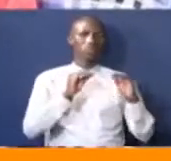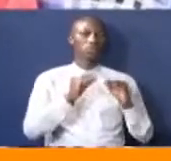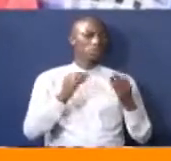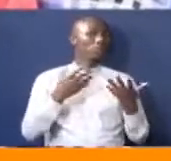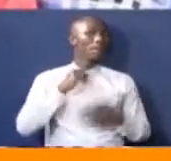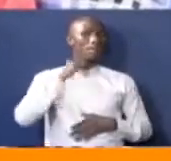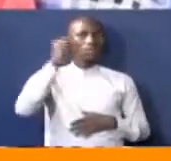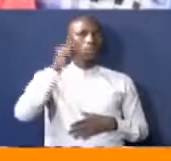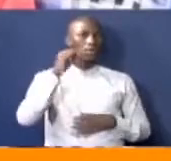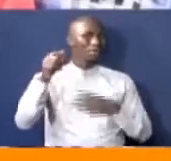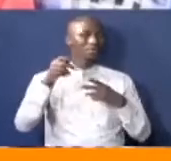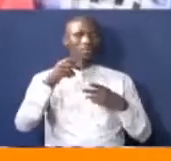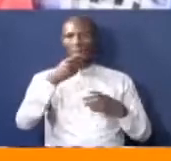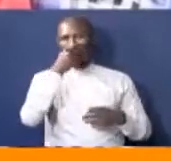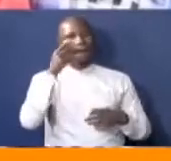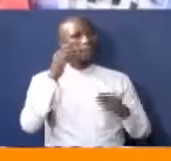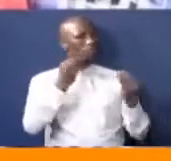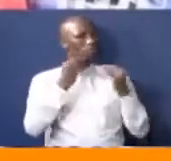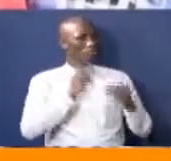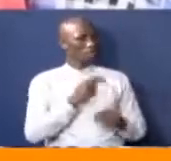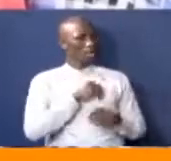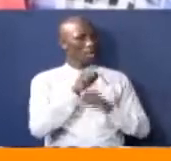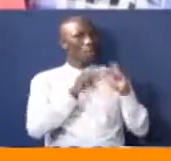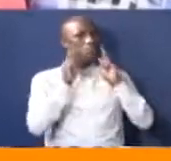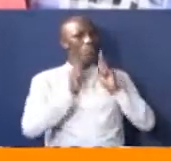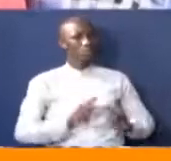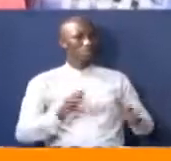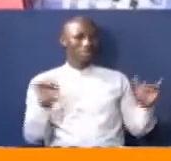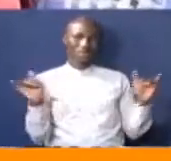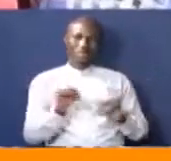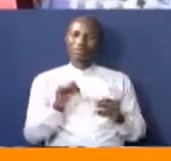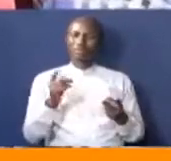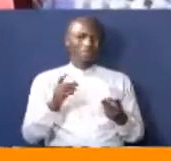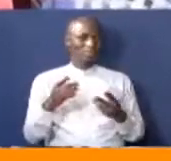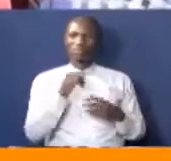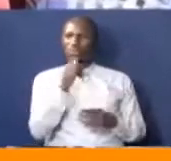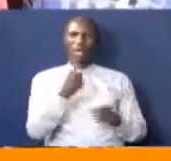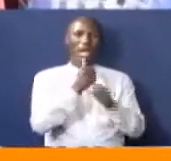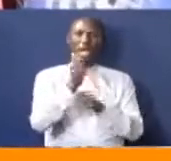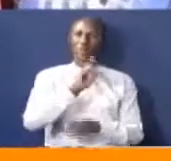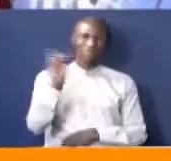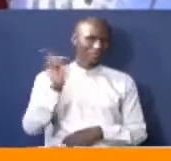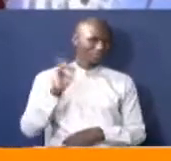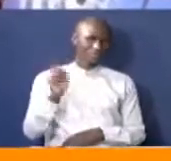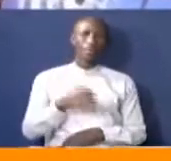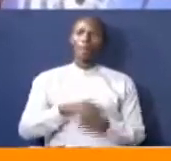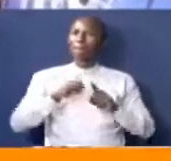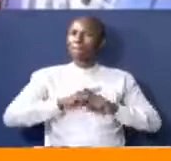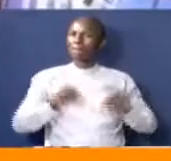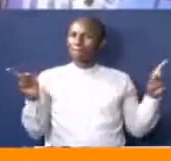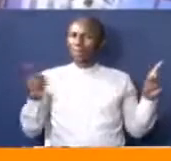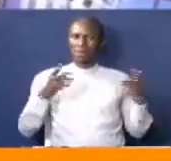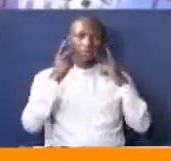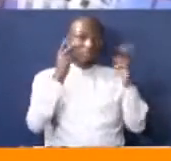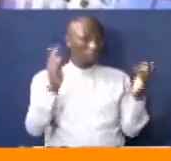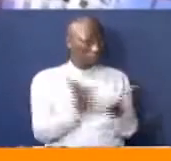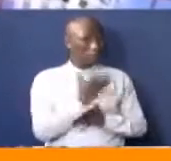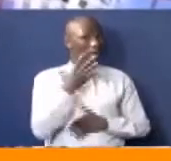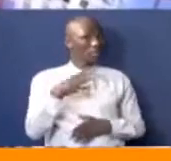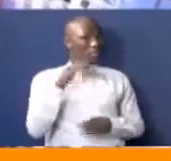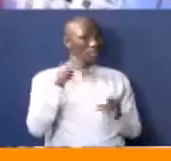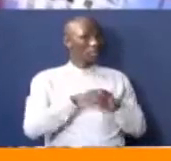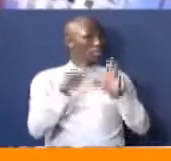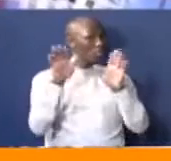leader wa waipa Kalonzo wa Musyoka siasa siya Muuo siasa siya nguma angano lakini nundu kwa na kuya andu wa mwenzinu wa